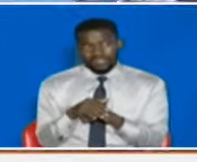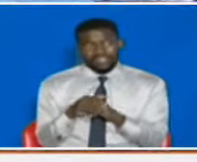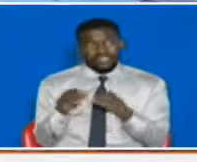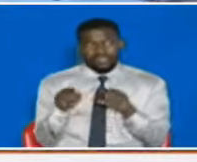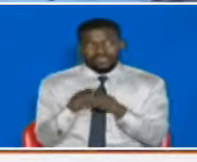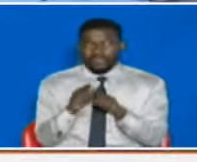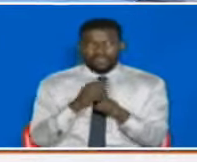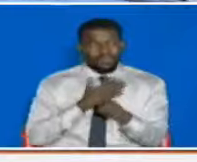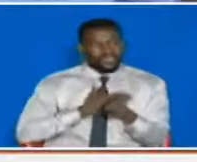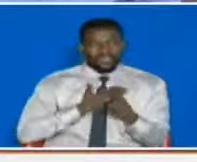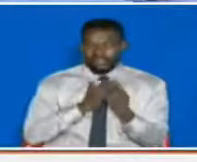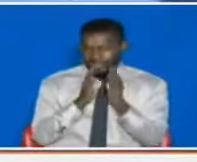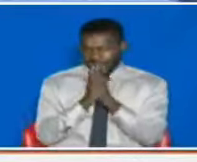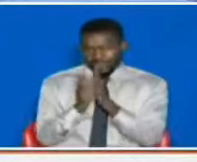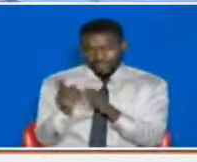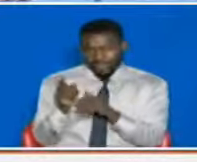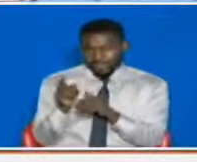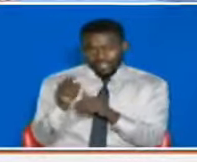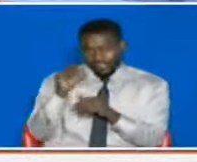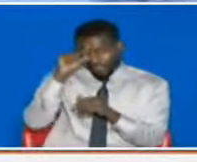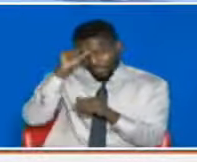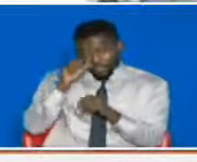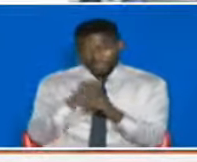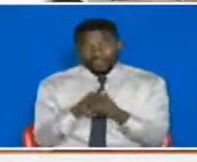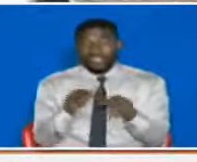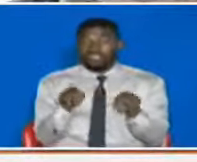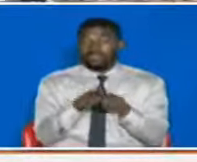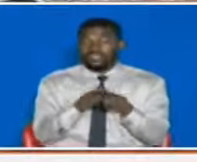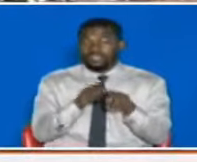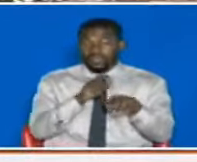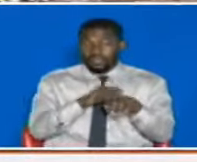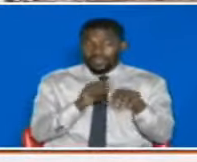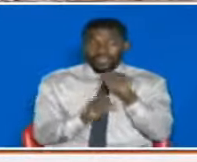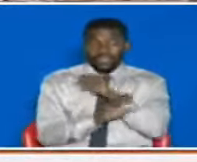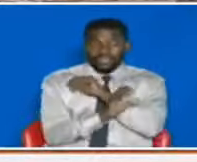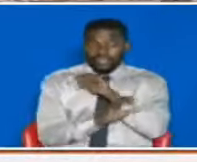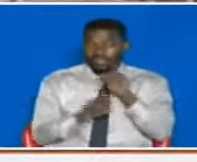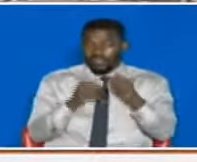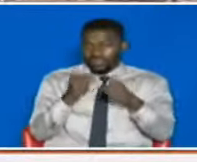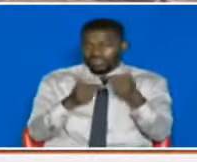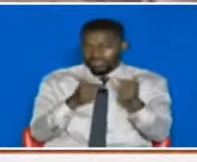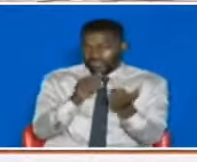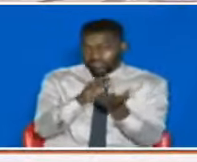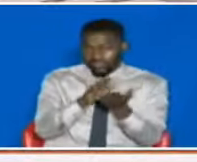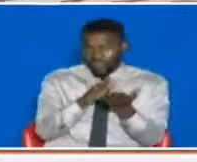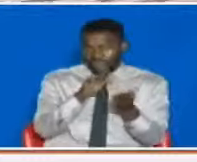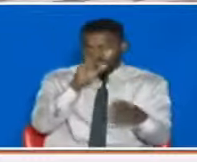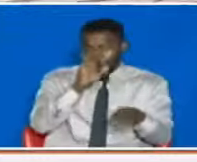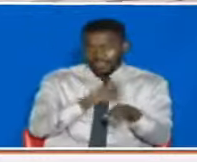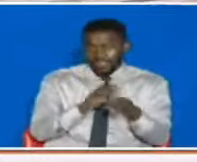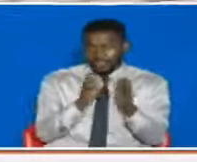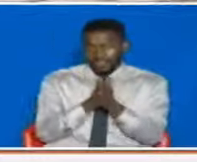ukakamavu. Kauli zao zinajiri huku taifa likiendelea kuathiriwa na mafuriko.